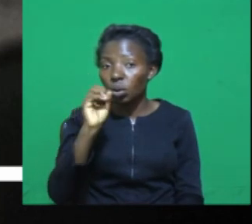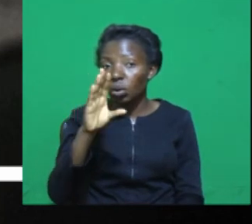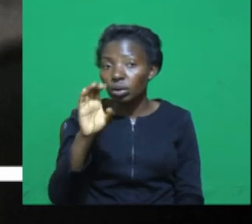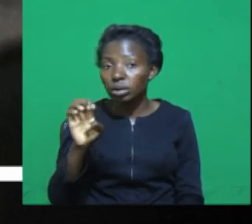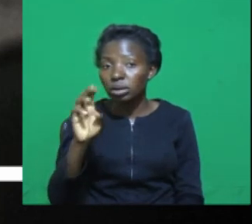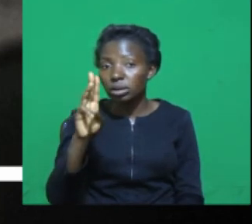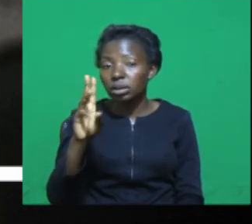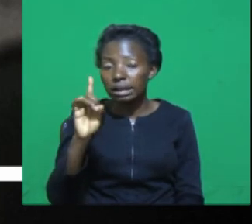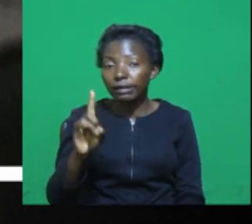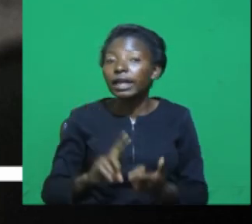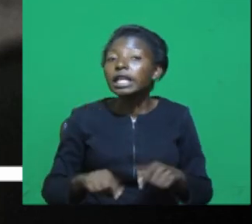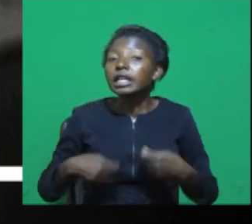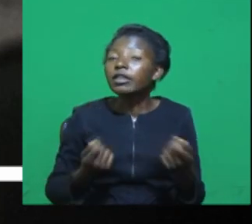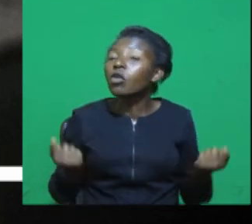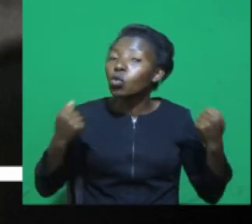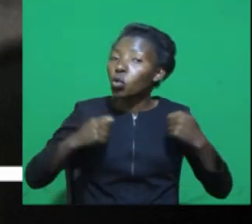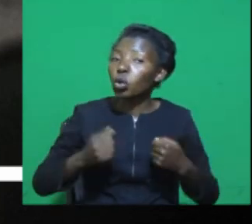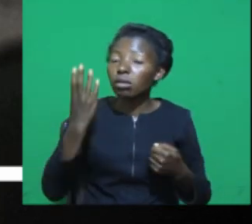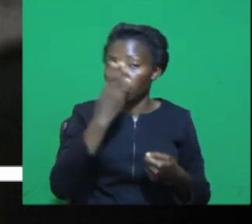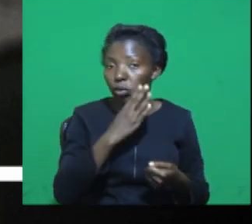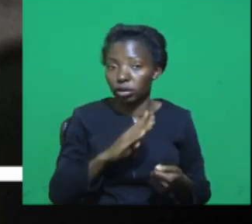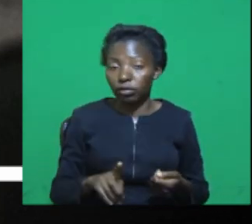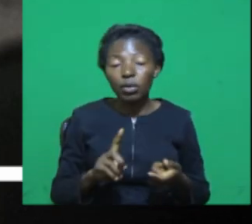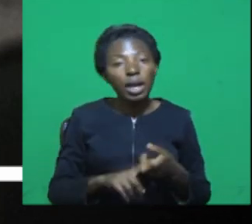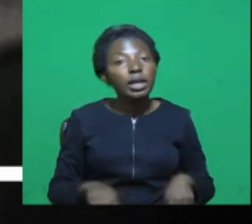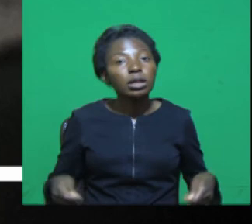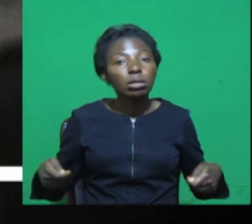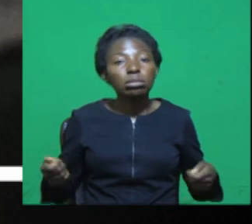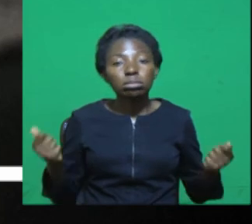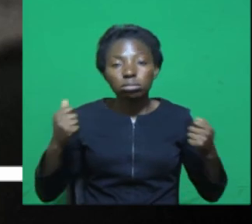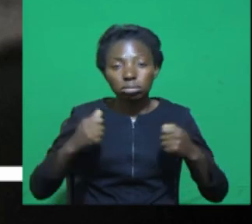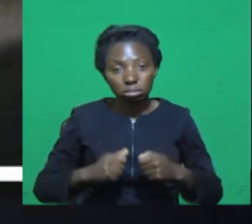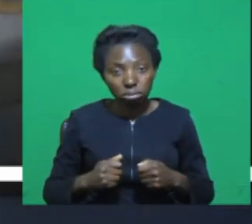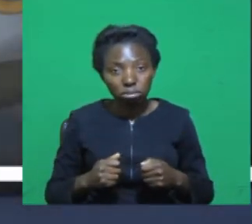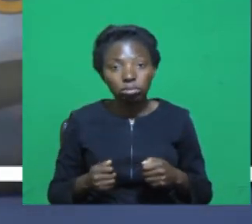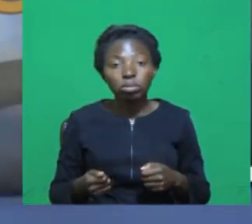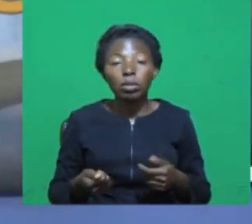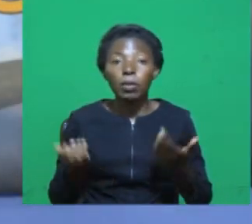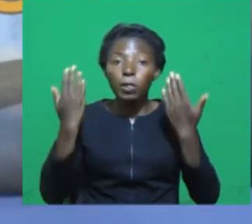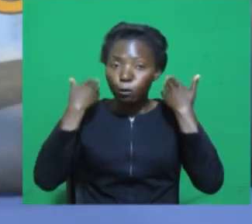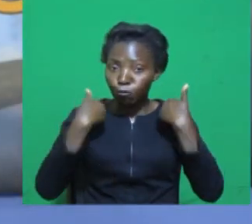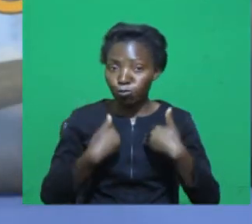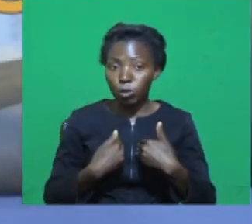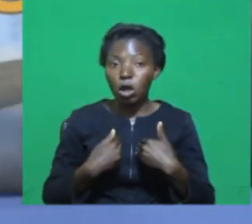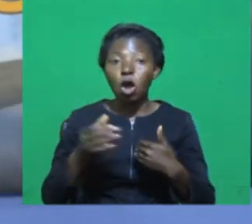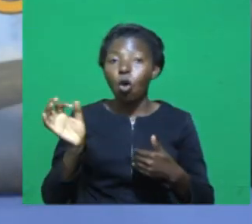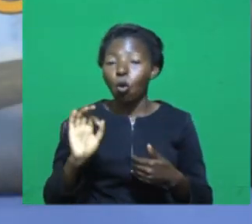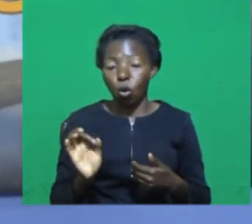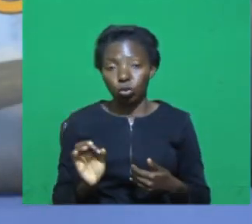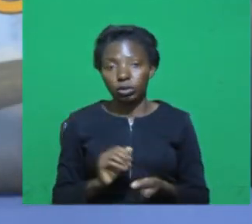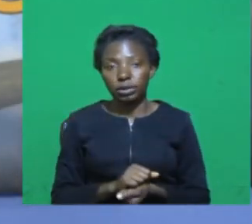nguo dzomucheka wakanakisa akamushongedza chiketani chendarama pamutsipa wake.